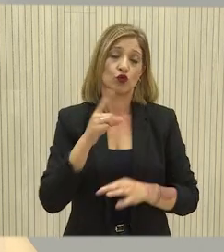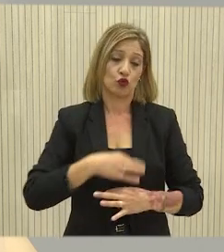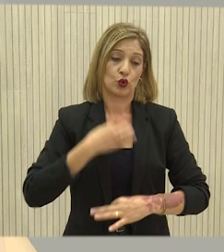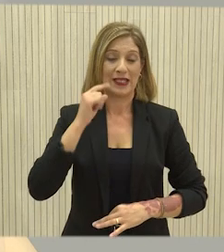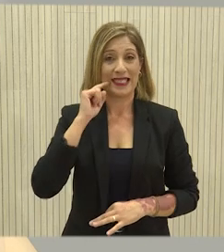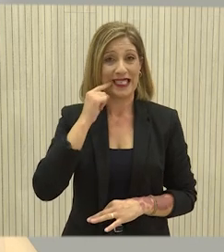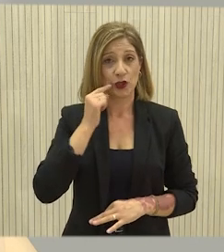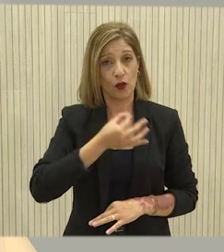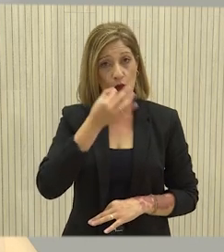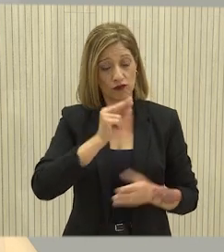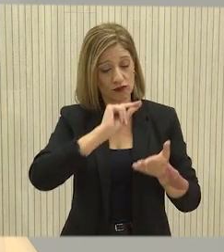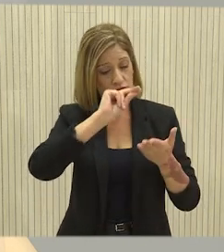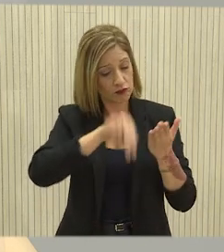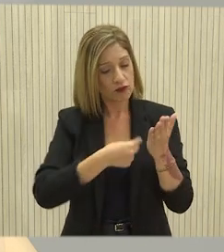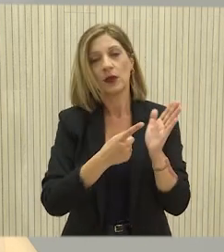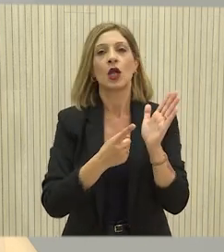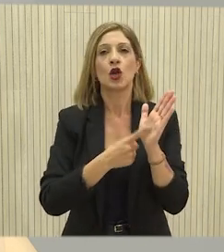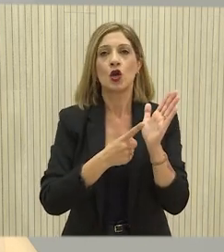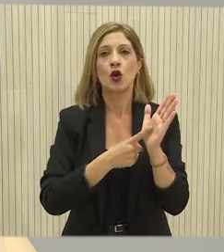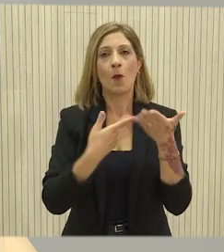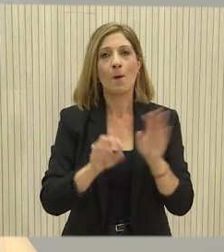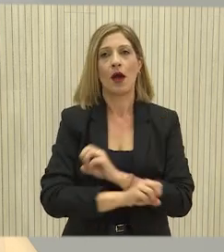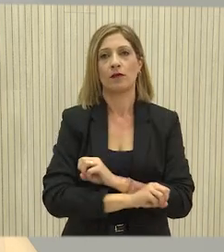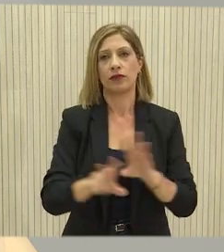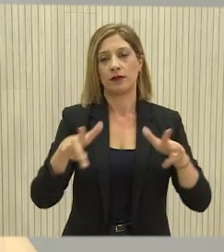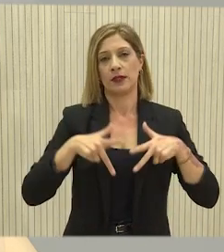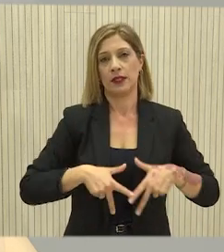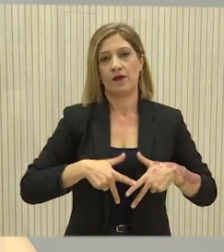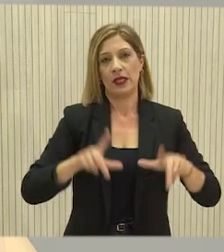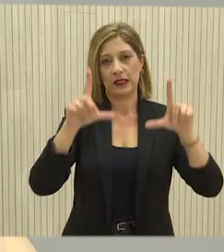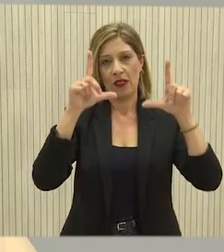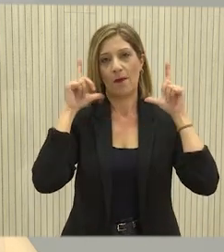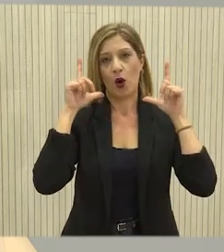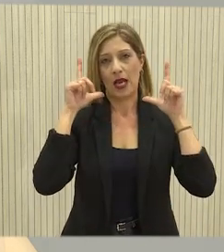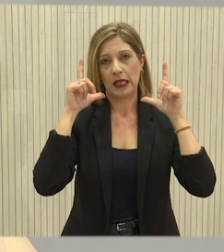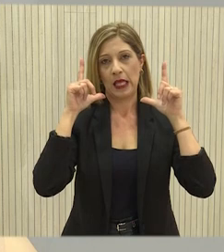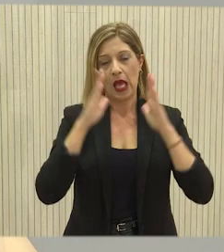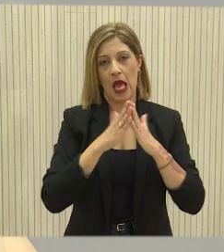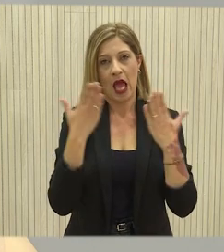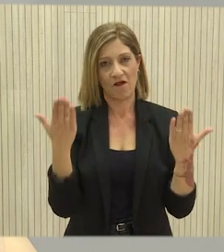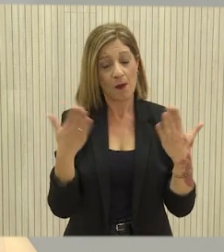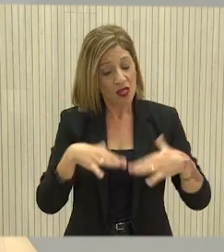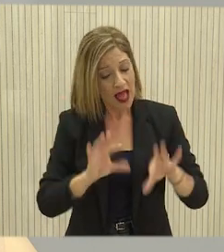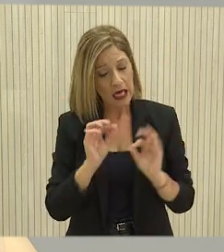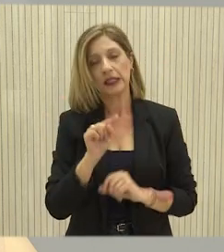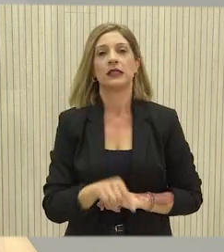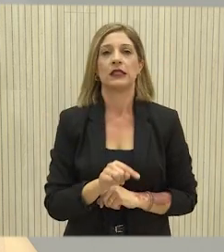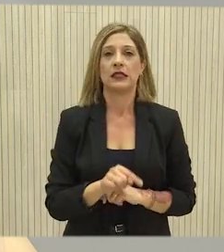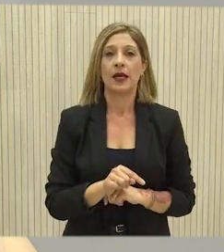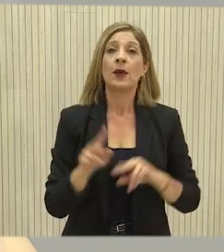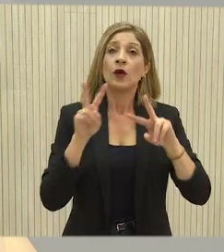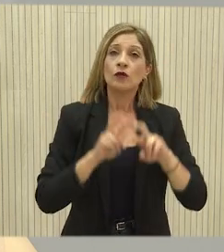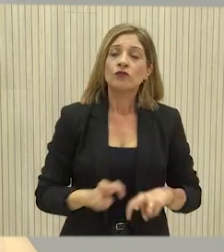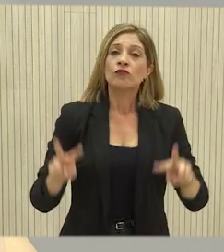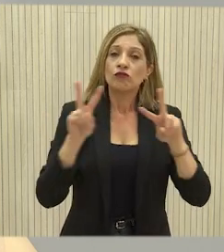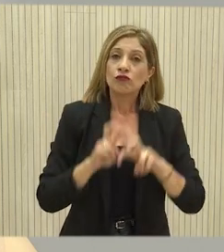Χριστοδουλίδης, έχει ήδη υπογράψει τον νόμο και έχει δημοσιευτεί στην επίσημη εφημερίδα της Δημοκρατίας, και ο οποίος τίθεται σε ισχύ σήμερα. Με τους ελέγχους